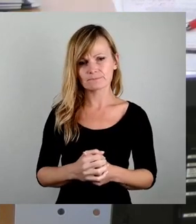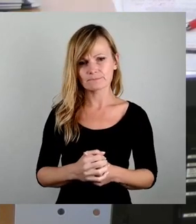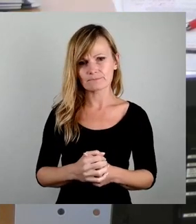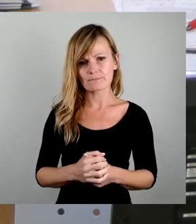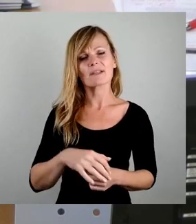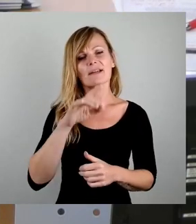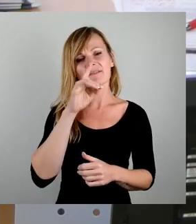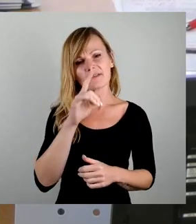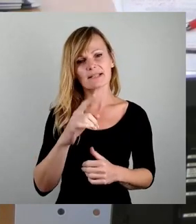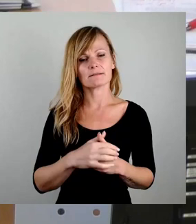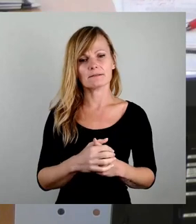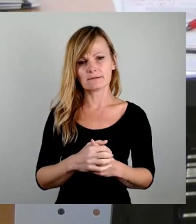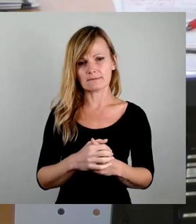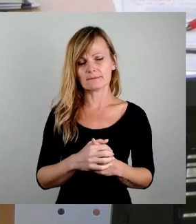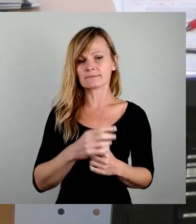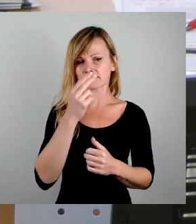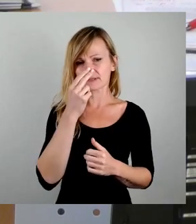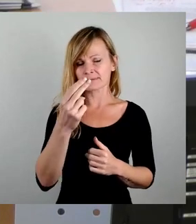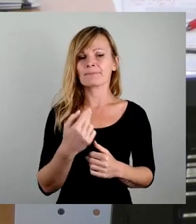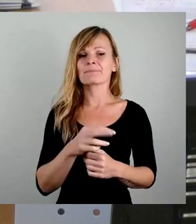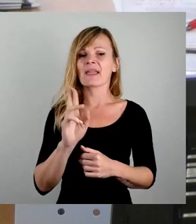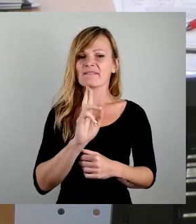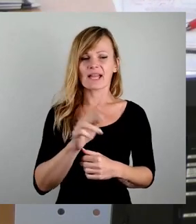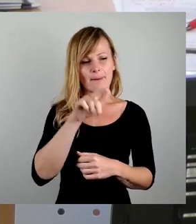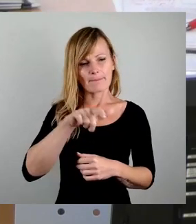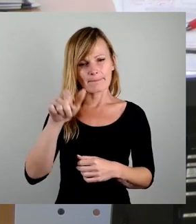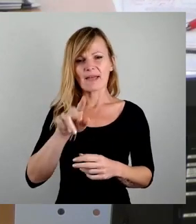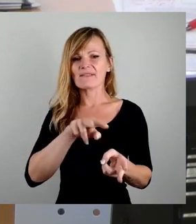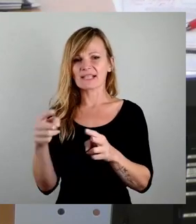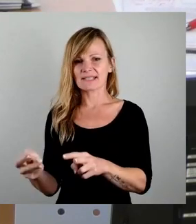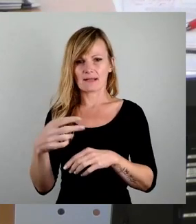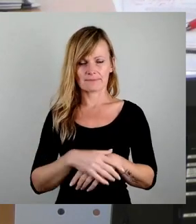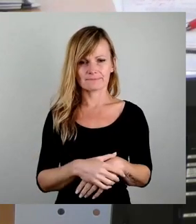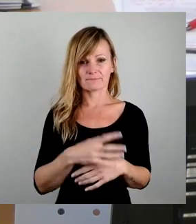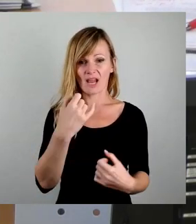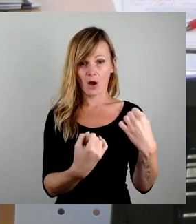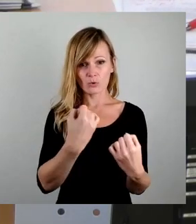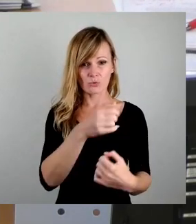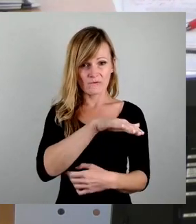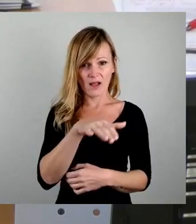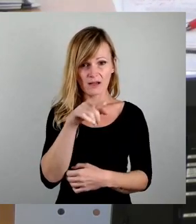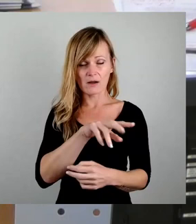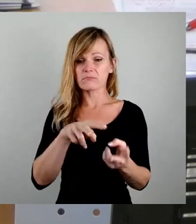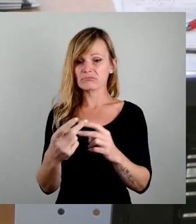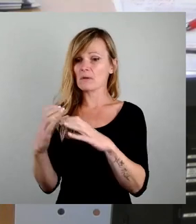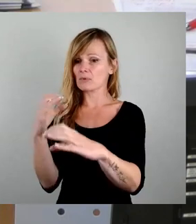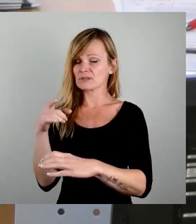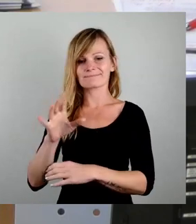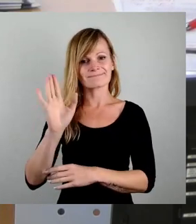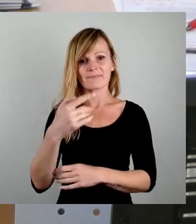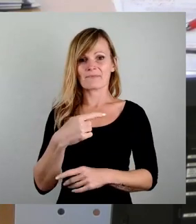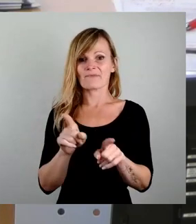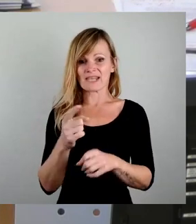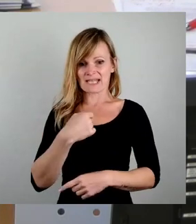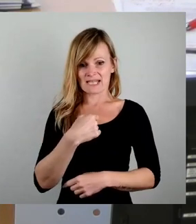sehen, wer sind denn eigentlich die Leute, die wechseln? Ja, das sind meistens nicht die Autofahrer, die auf den Bus wechseln, sondern eher die Leute wie ich, die fahren